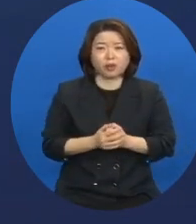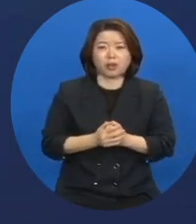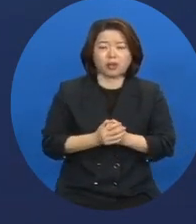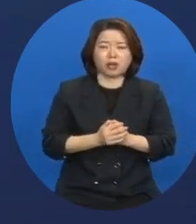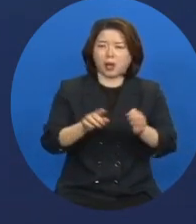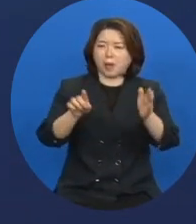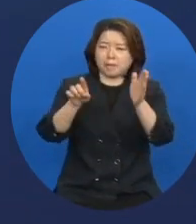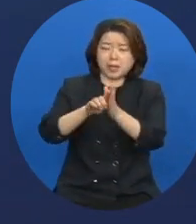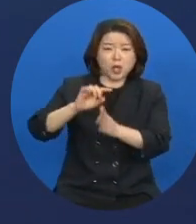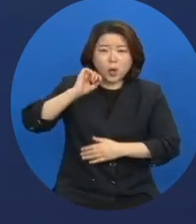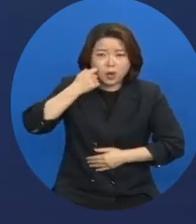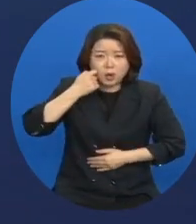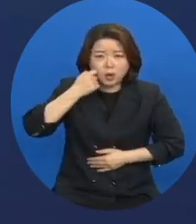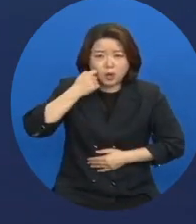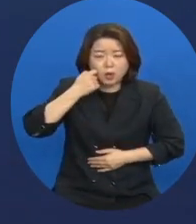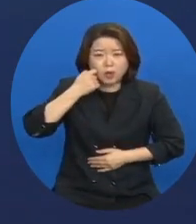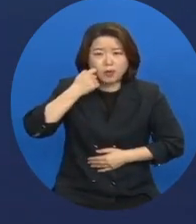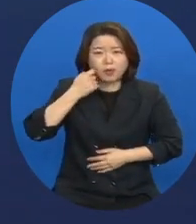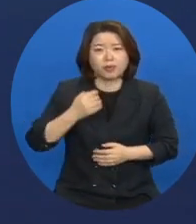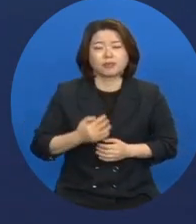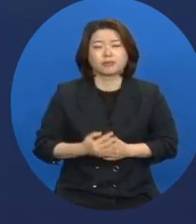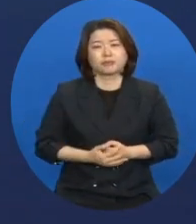믿어지지 않는다면,